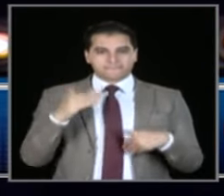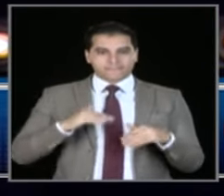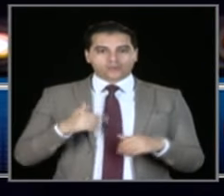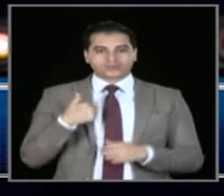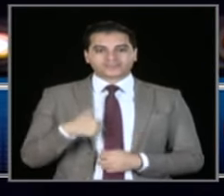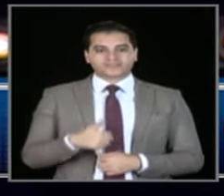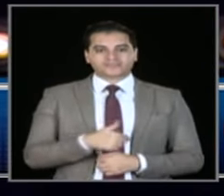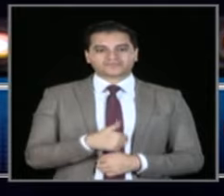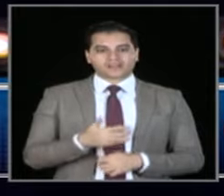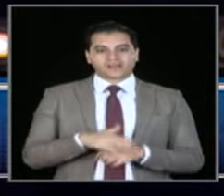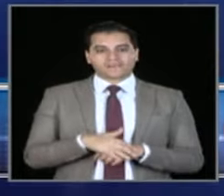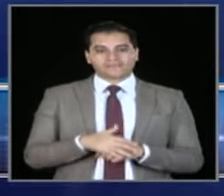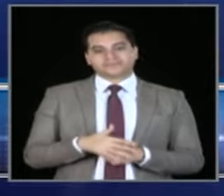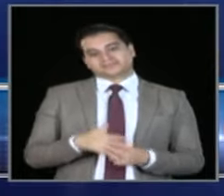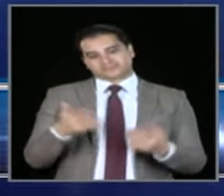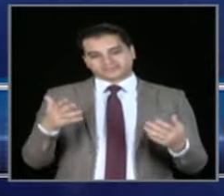خلايا ألفا.